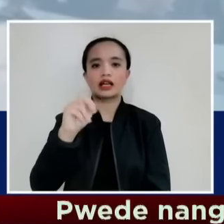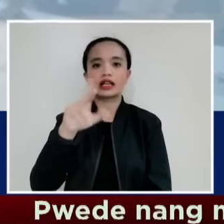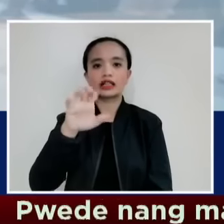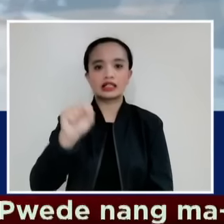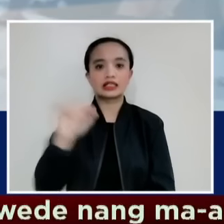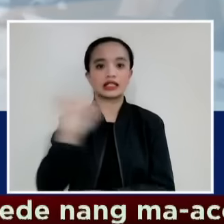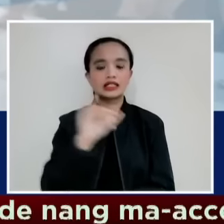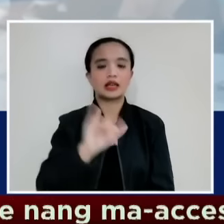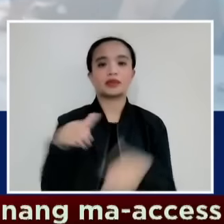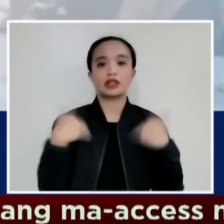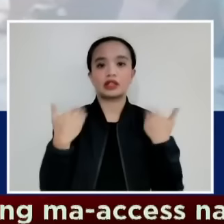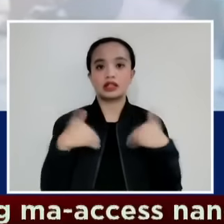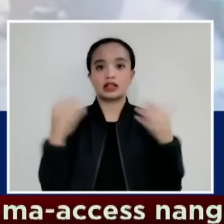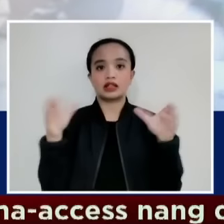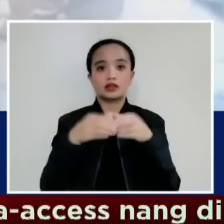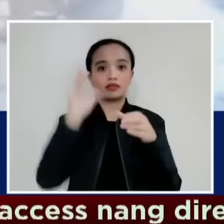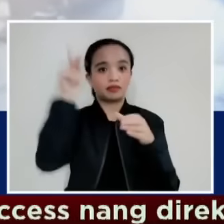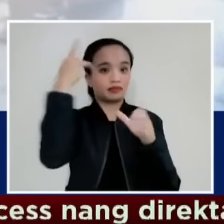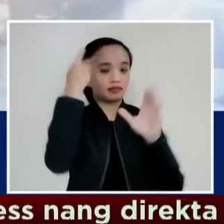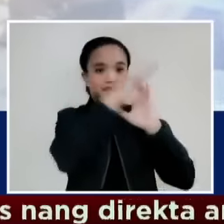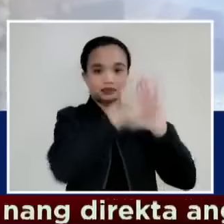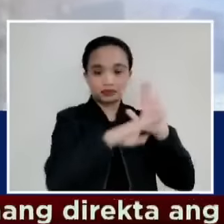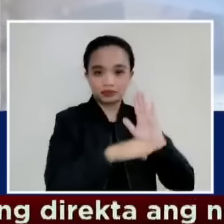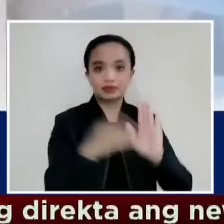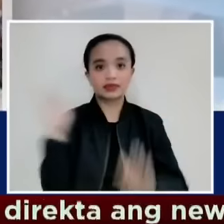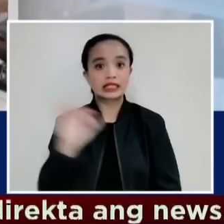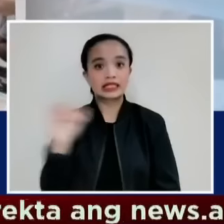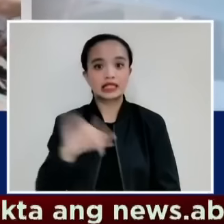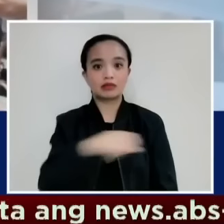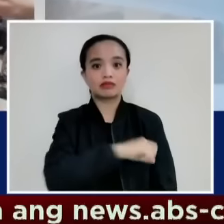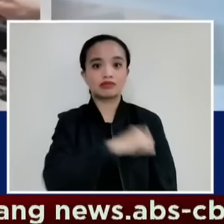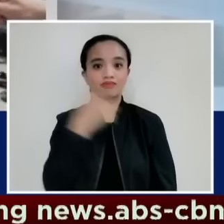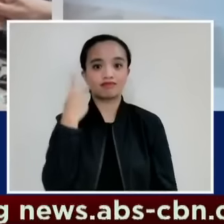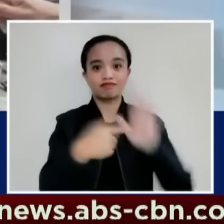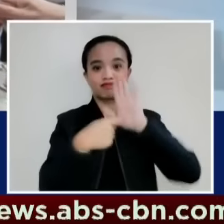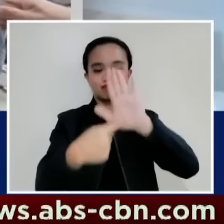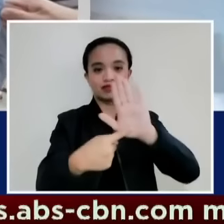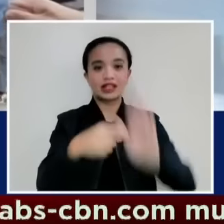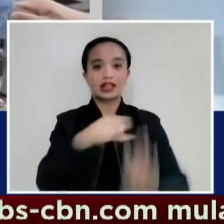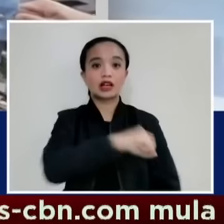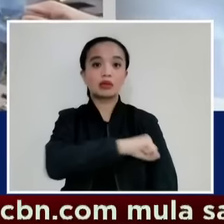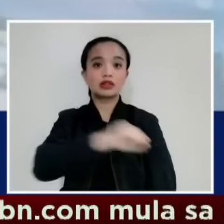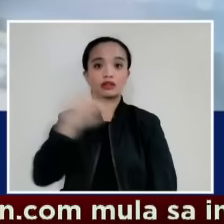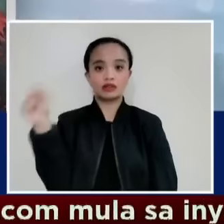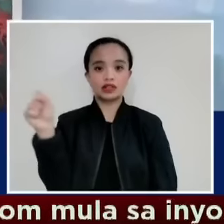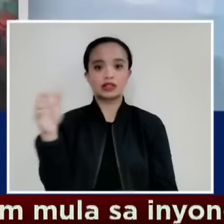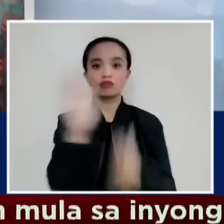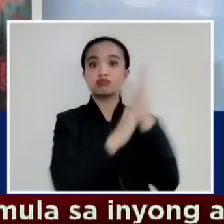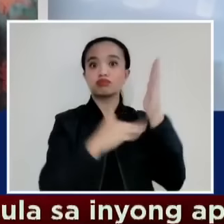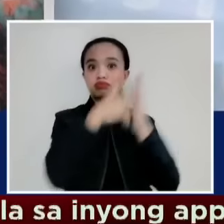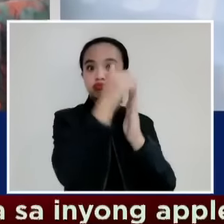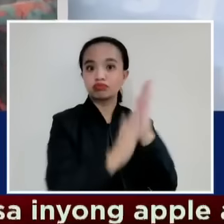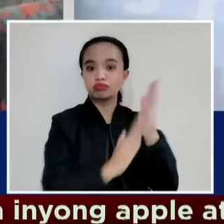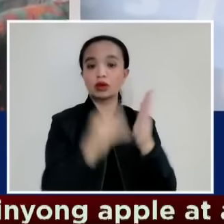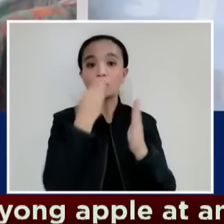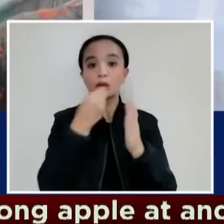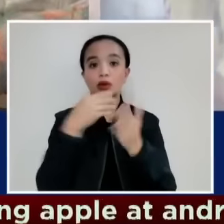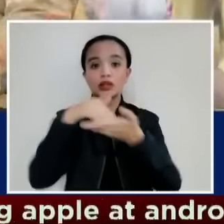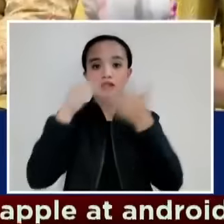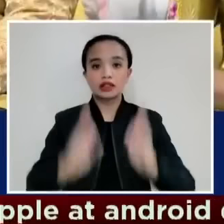List Representative Raul Manuel, si Bonifacio rin ang ibinida sa kanyang kasuotan na hand-painted ng estudyanteng si